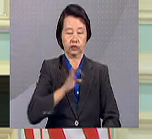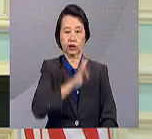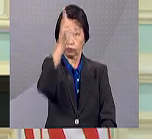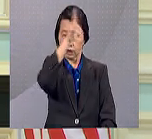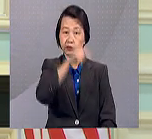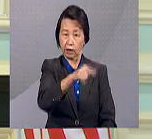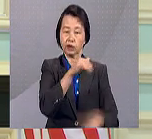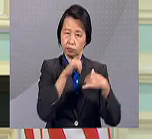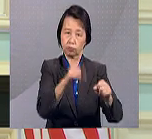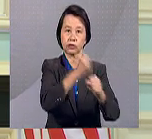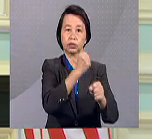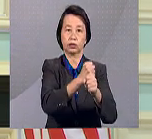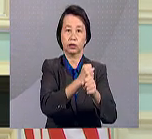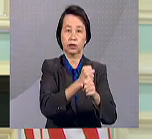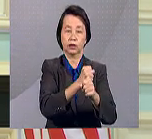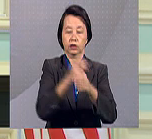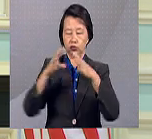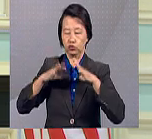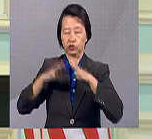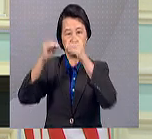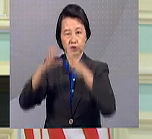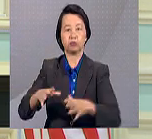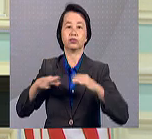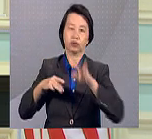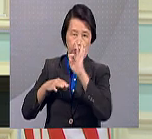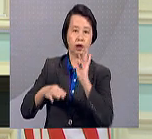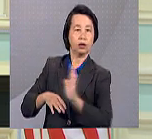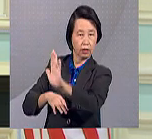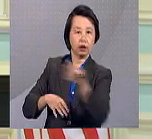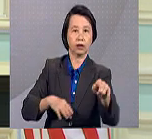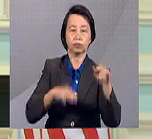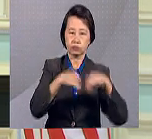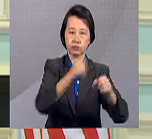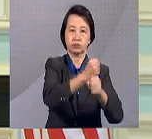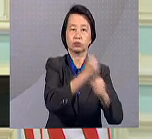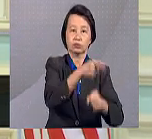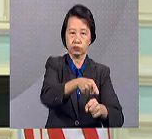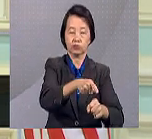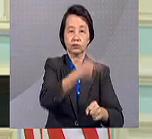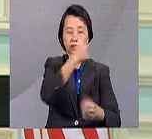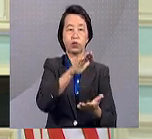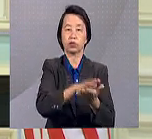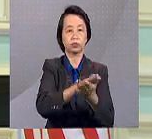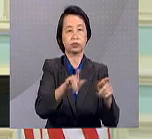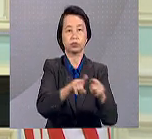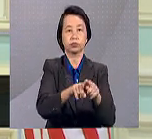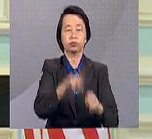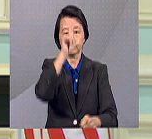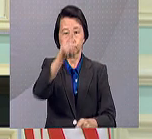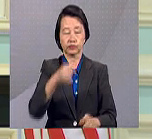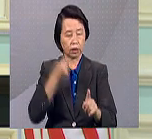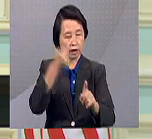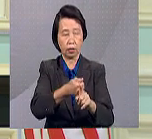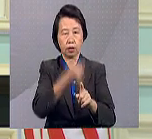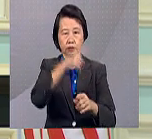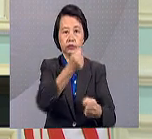awam. Jadi seperti kaki tangan awam lain, jadi kaki tangan awam di sekolah pun memang